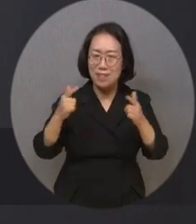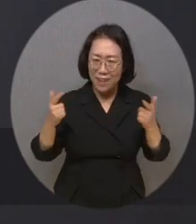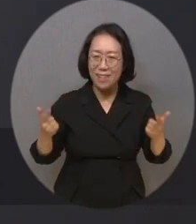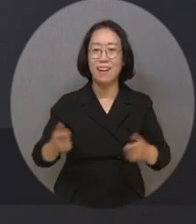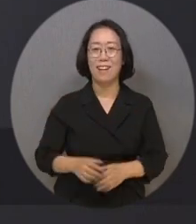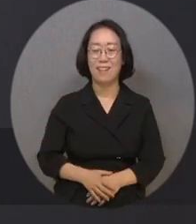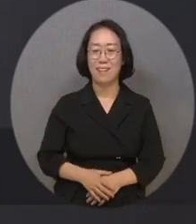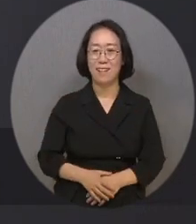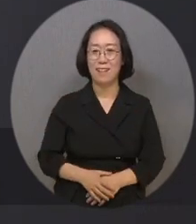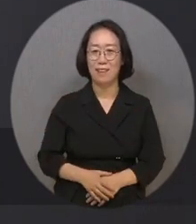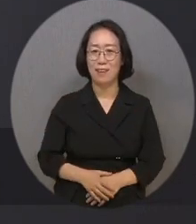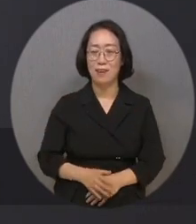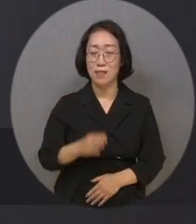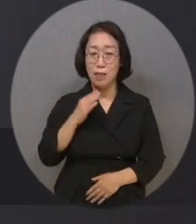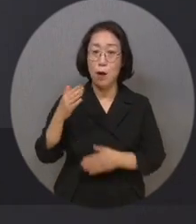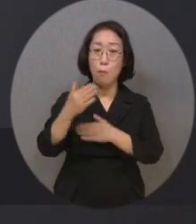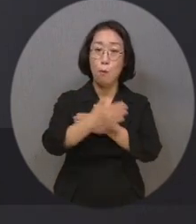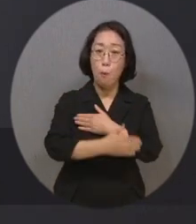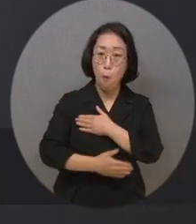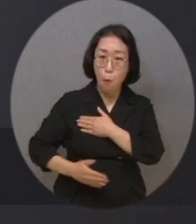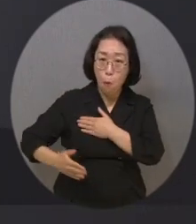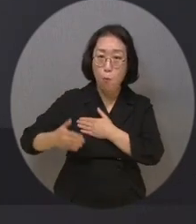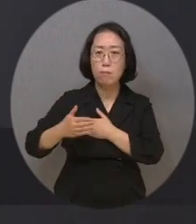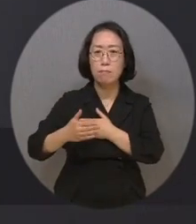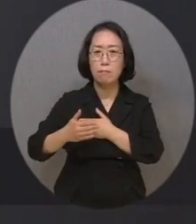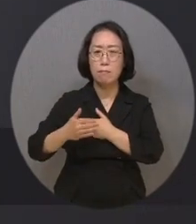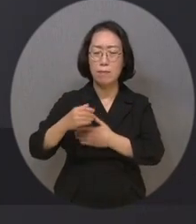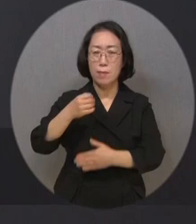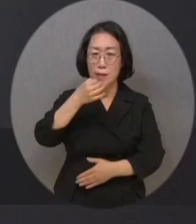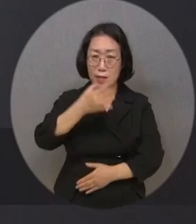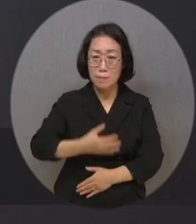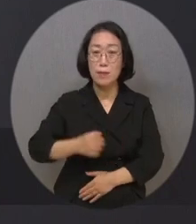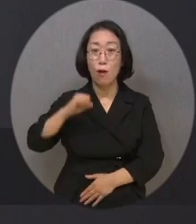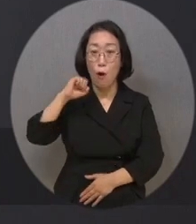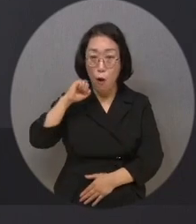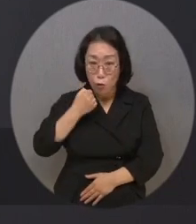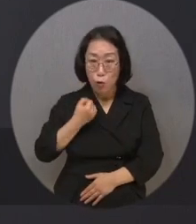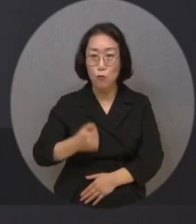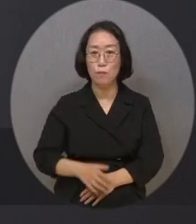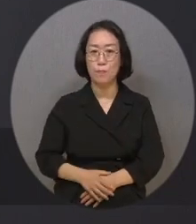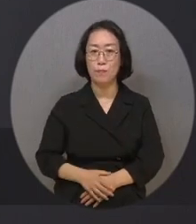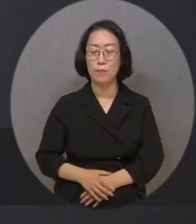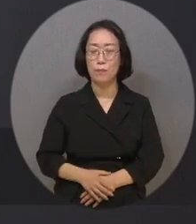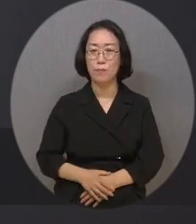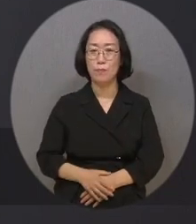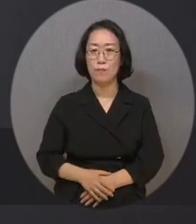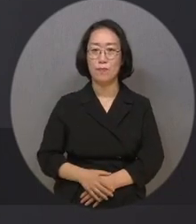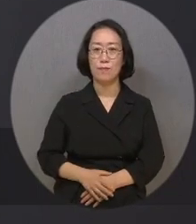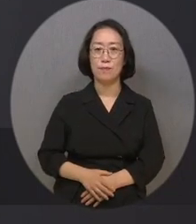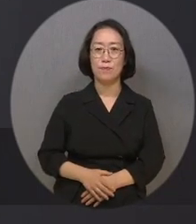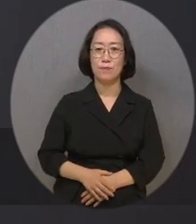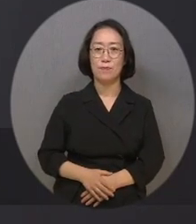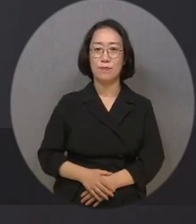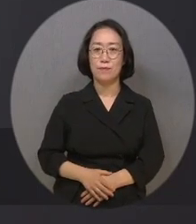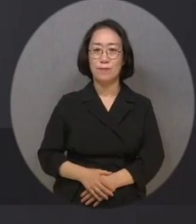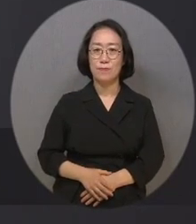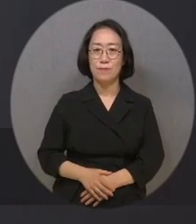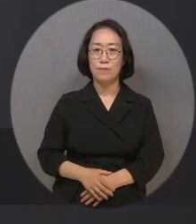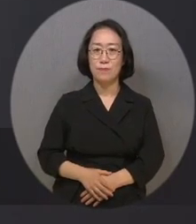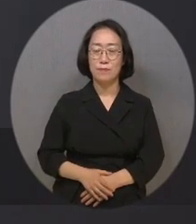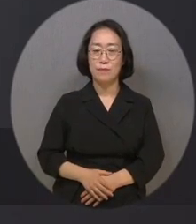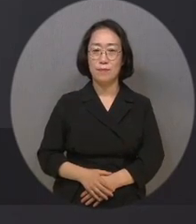힘들어요. 신체적으로 어려움을 또 겪다 보면 그게 뭐